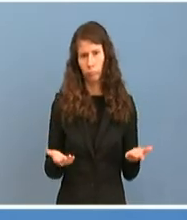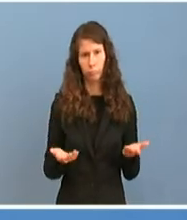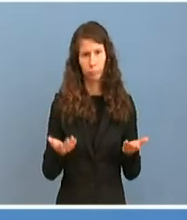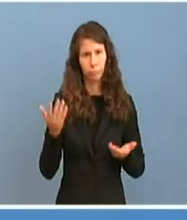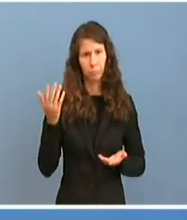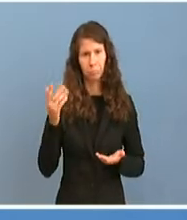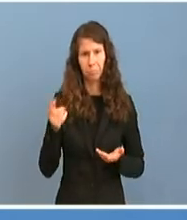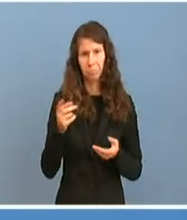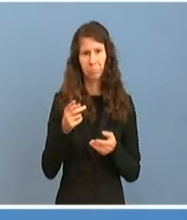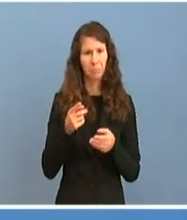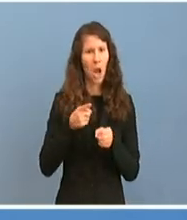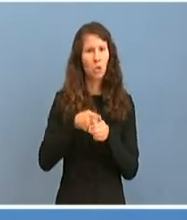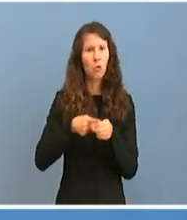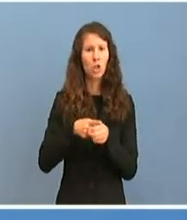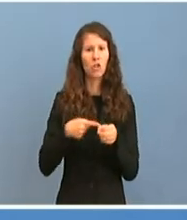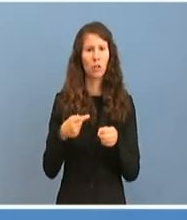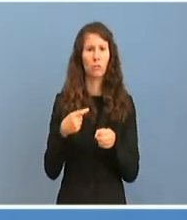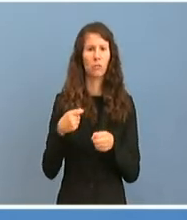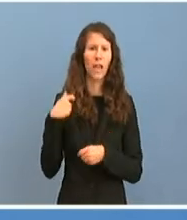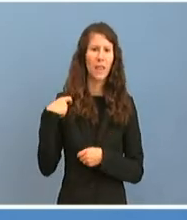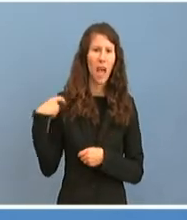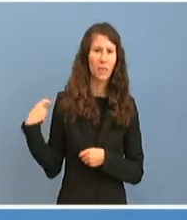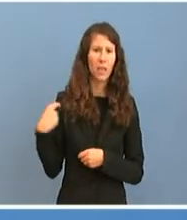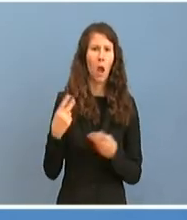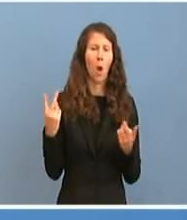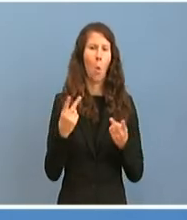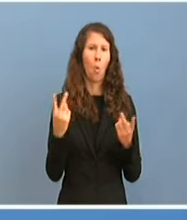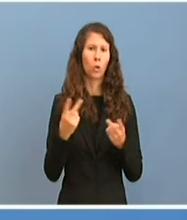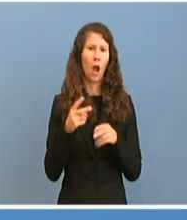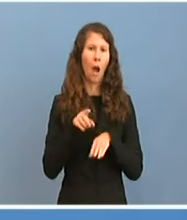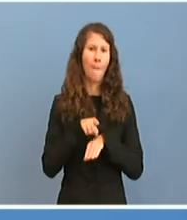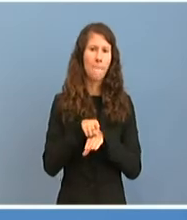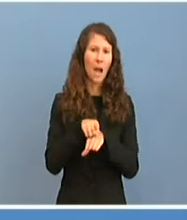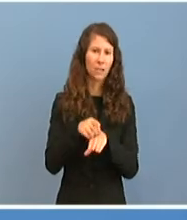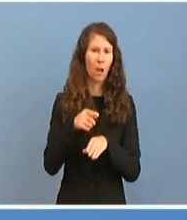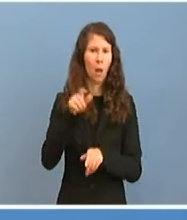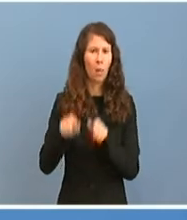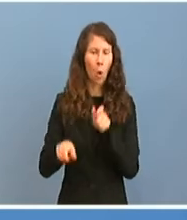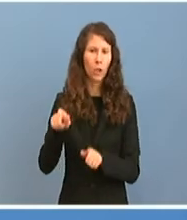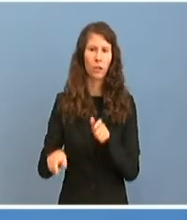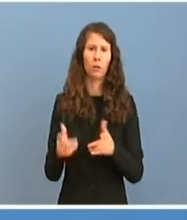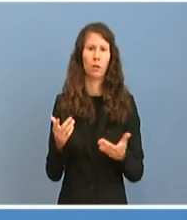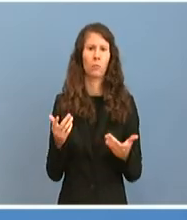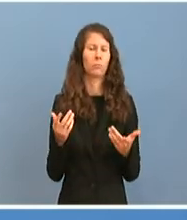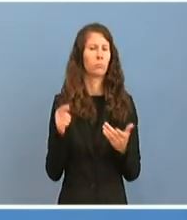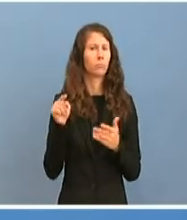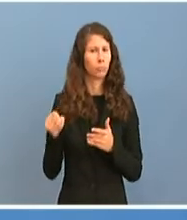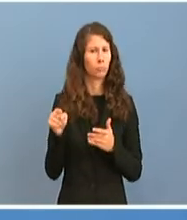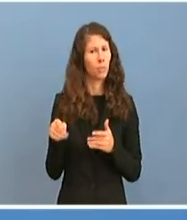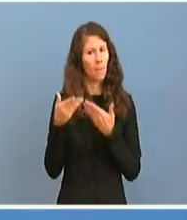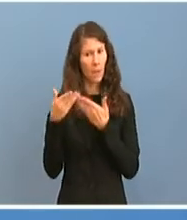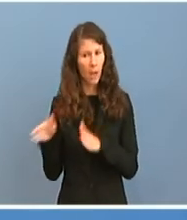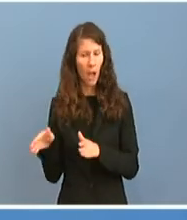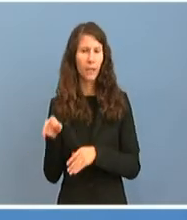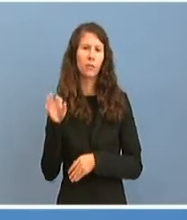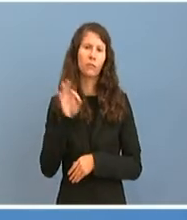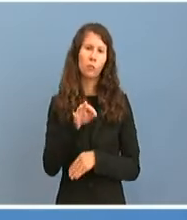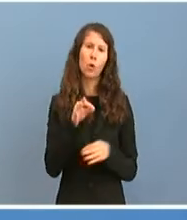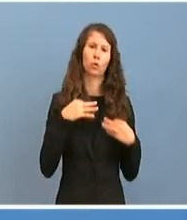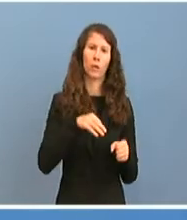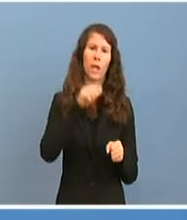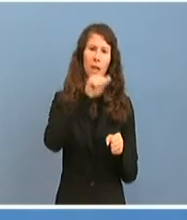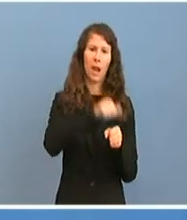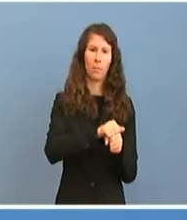mal, Durchschnittsgrenadiere oder Infanteristen oder Panzerleute, die aber bereitstehen, um nach Anweisung der